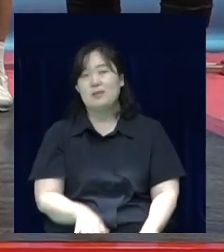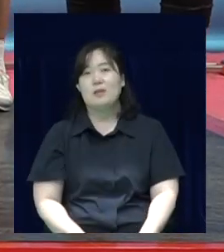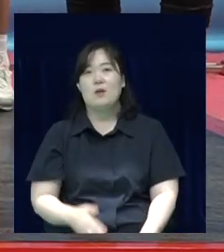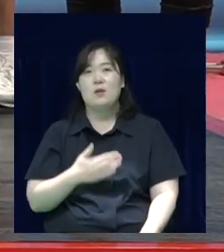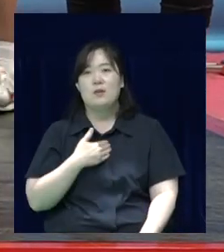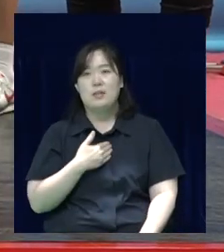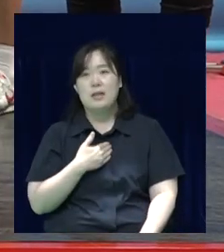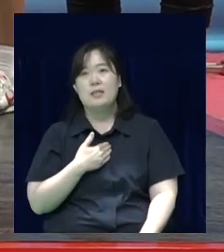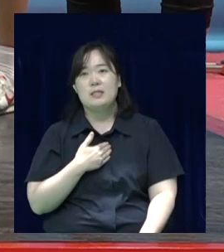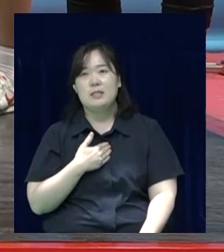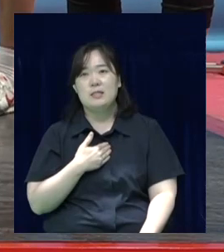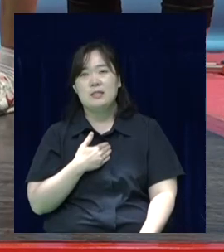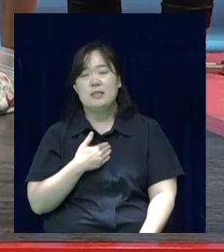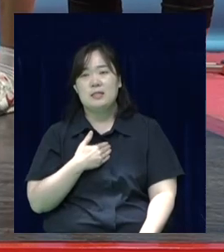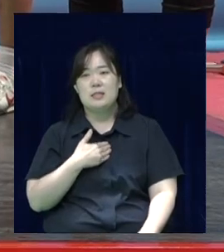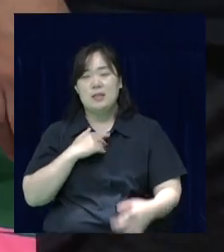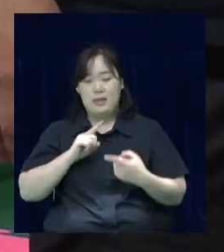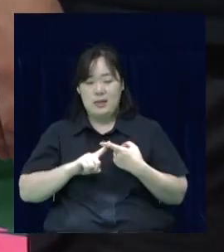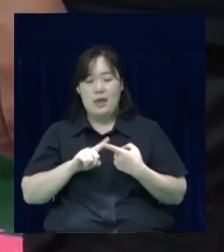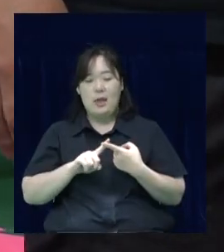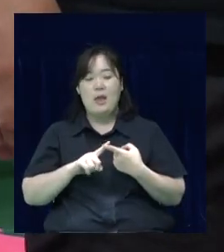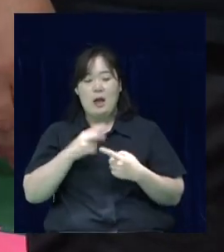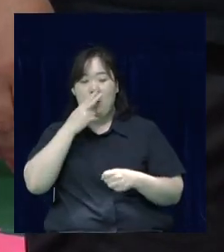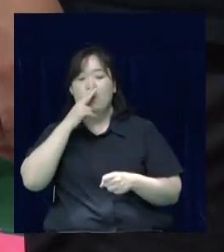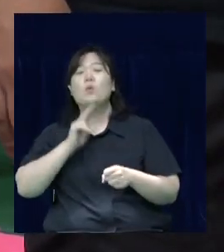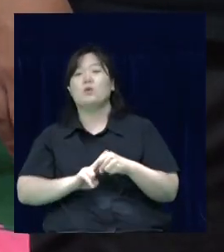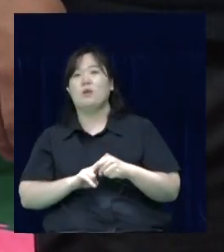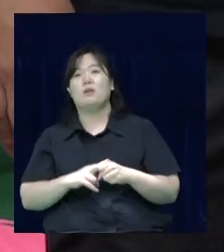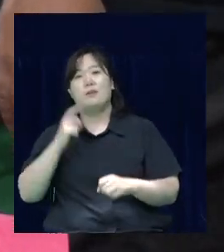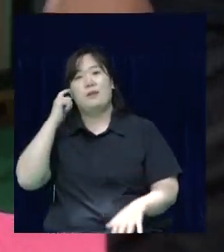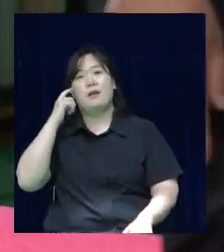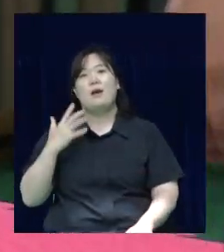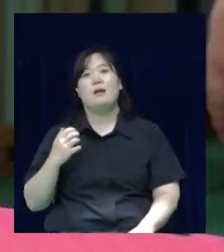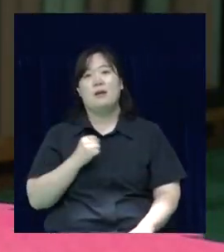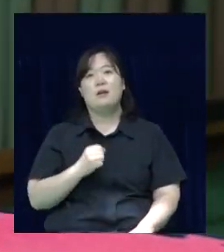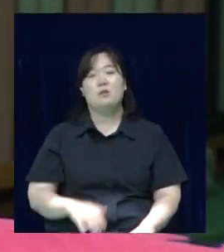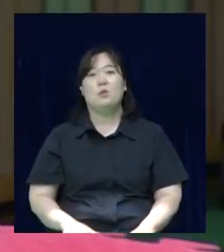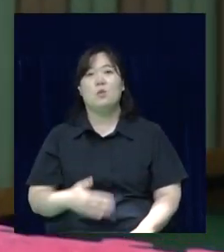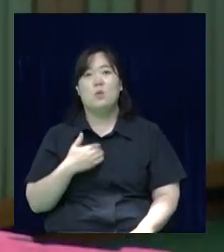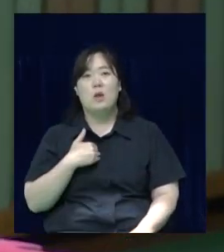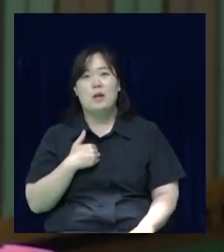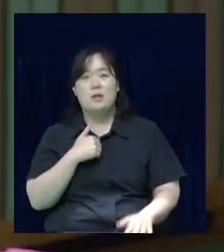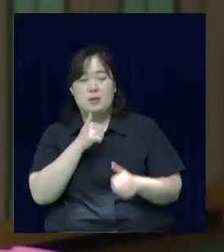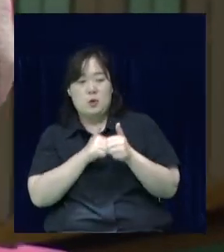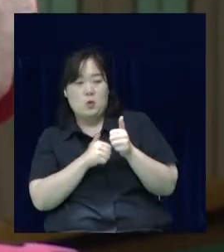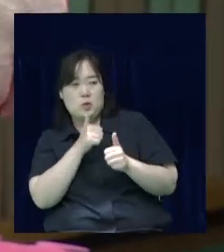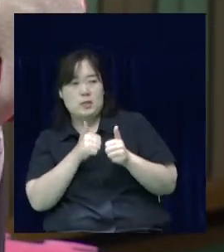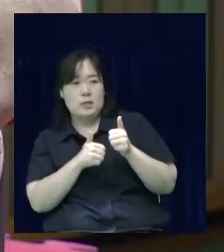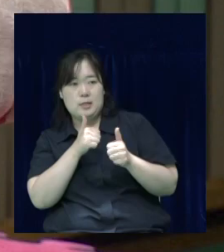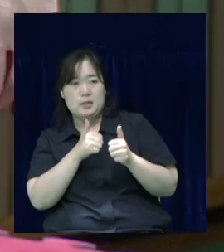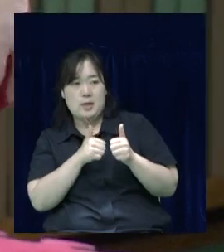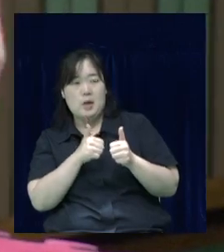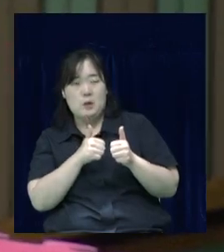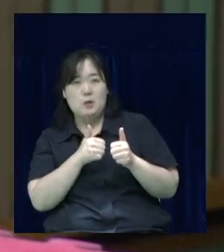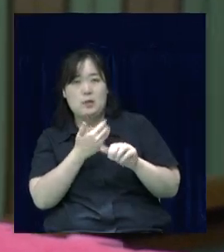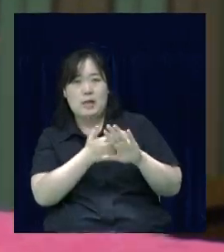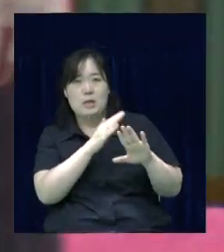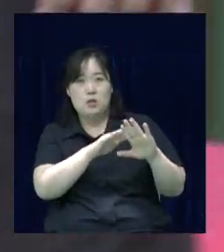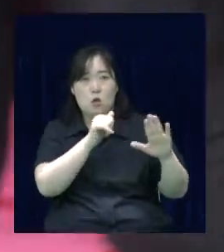도전이 자신에 대한 도전이기도 하고요. 네. 어떤 본인이 어떤 경쟁자로 느끼는 어떤 상대에 대한 도전이기도 하고요. 아, 그렇군요.